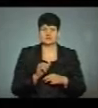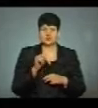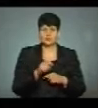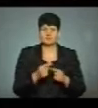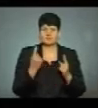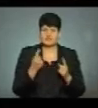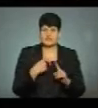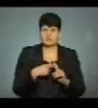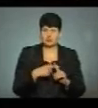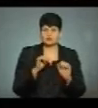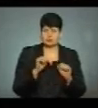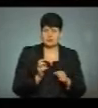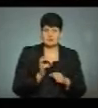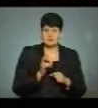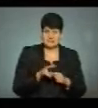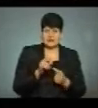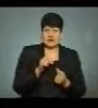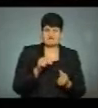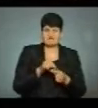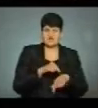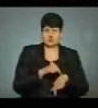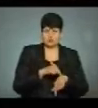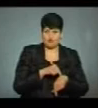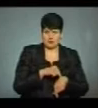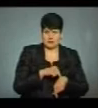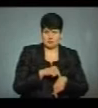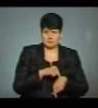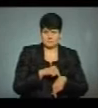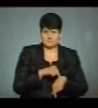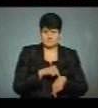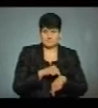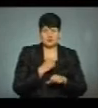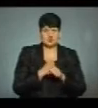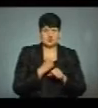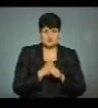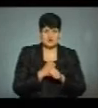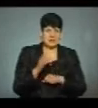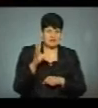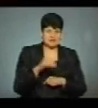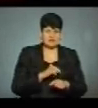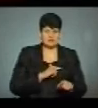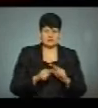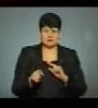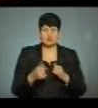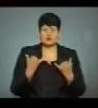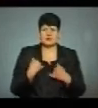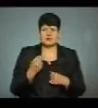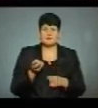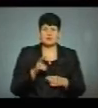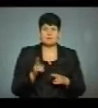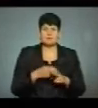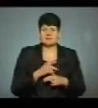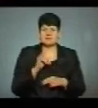великий плюс, що можна прийти саме на визначену годину і зробити все швидко. Сьогодні я прийшла без